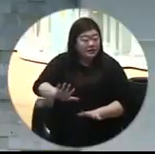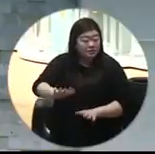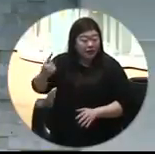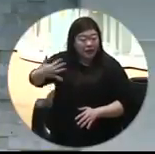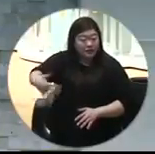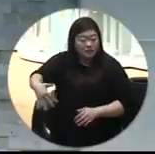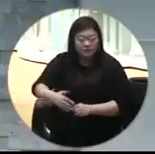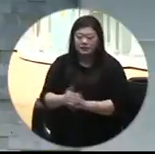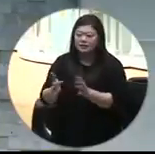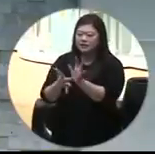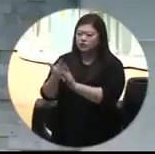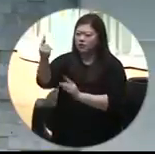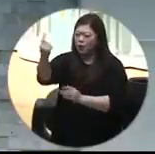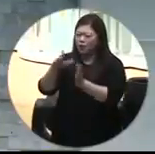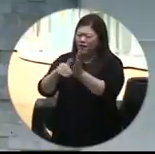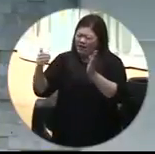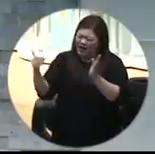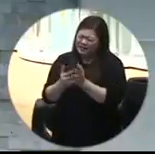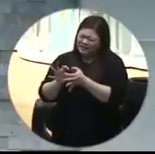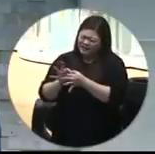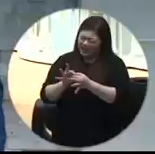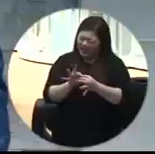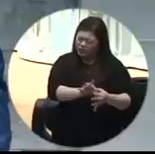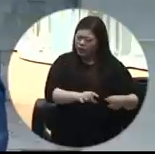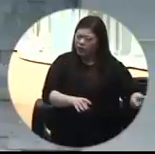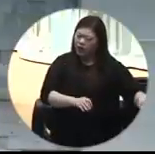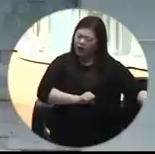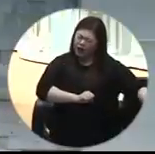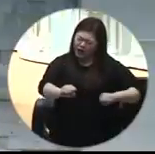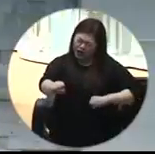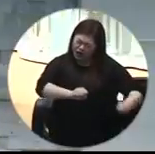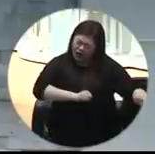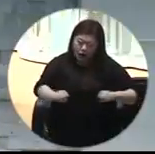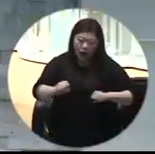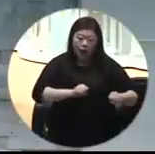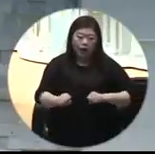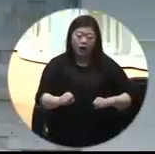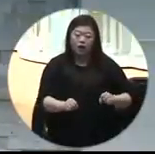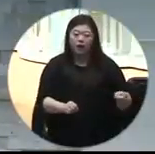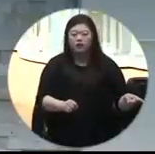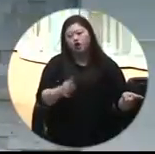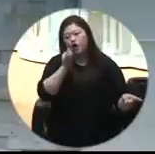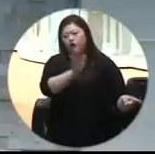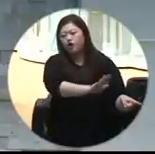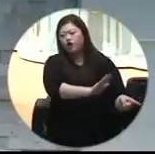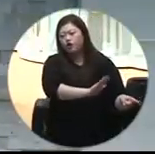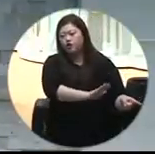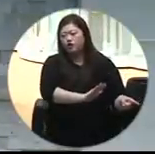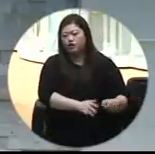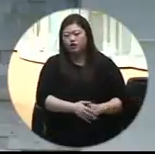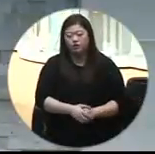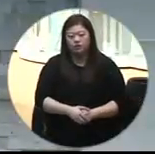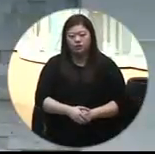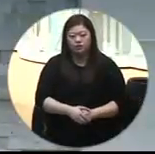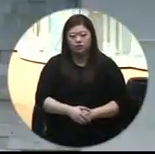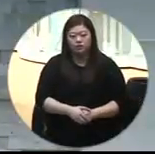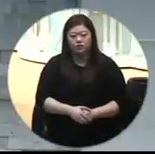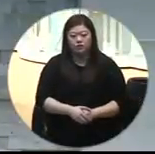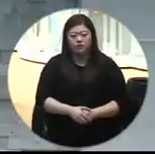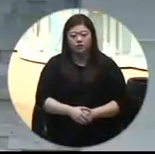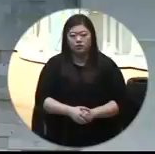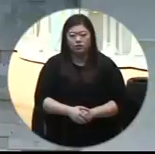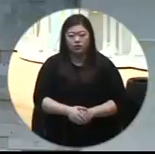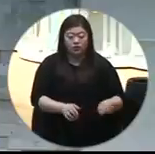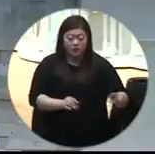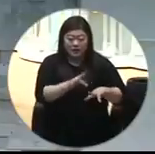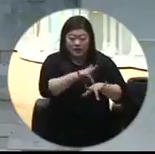예수님 재림할 때까지 여전히 영적 실체로 남아가지고 활동을 하고 있다는 겁니다. 활동을 하고